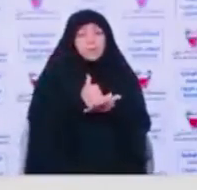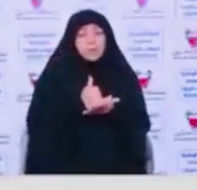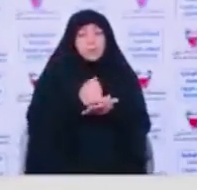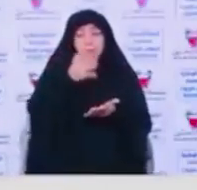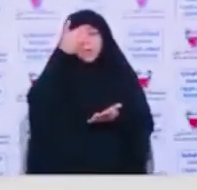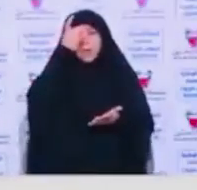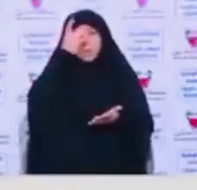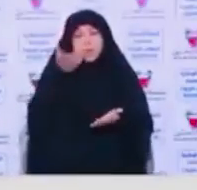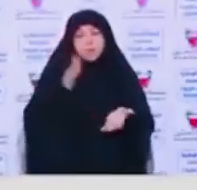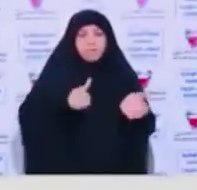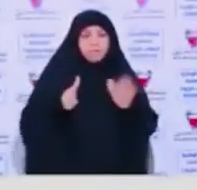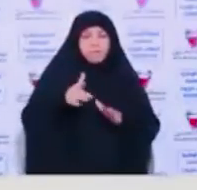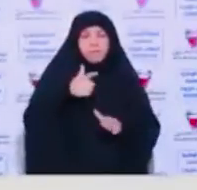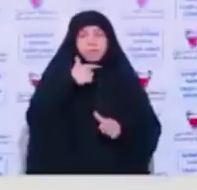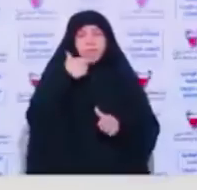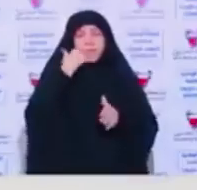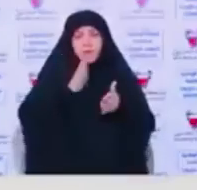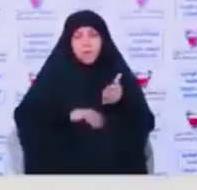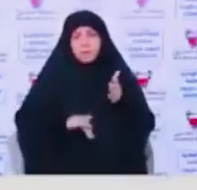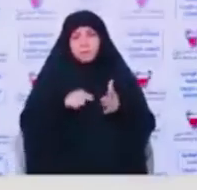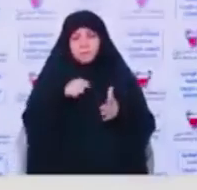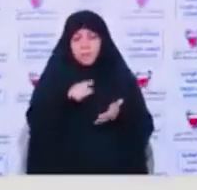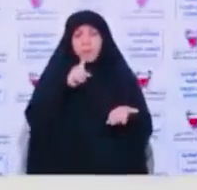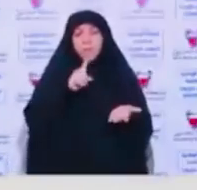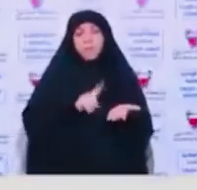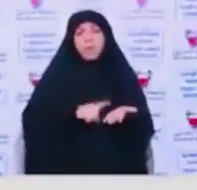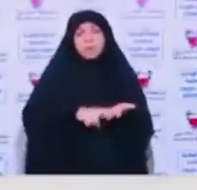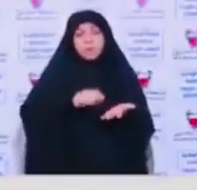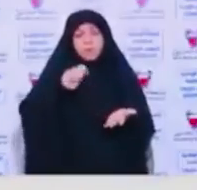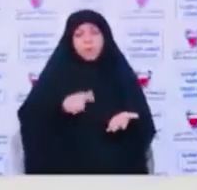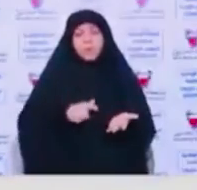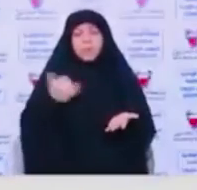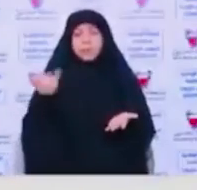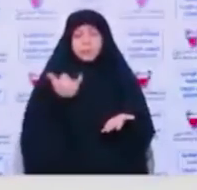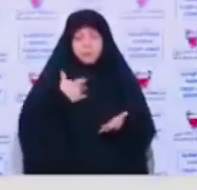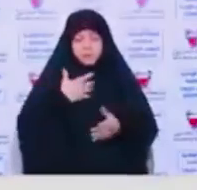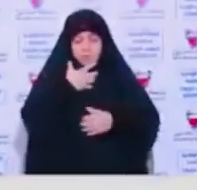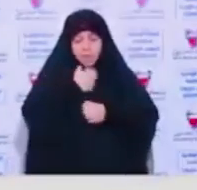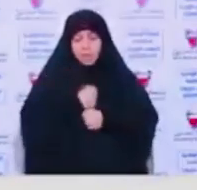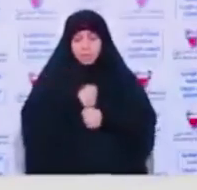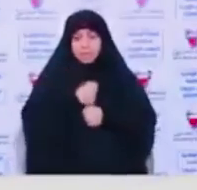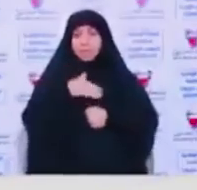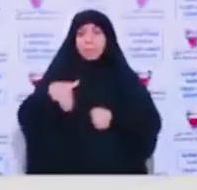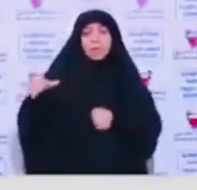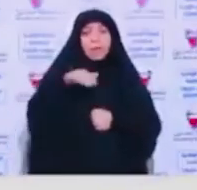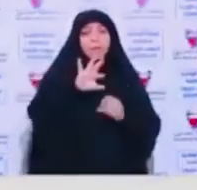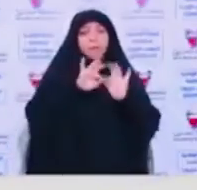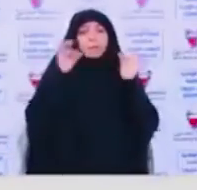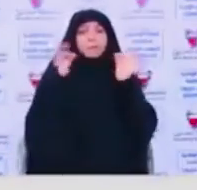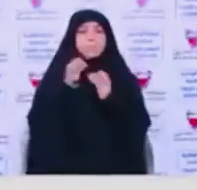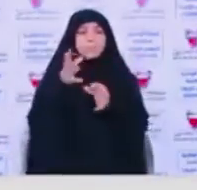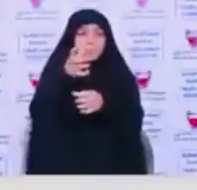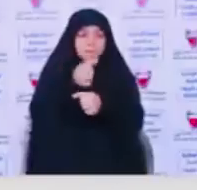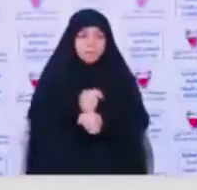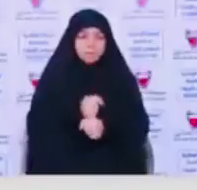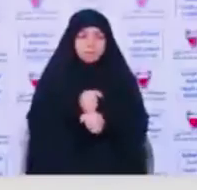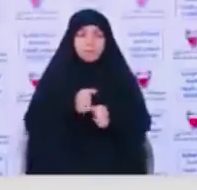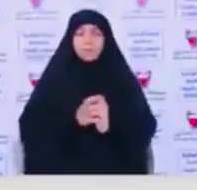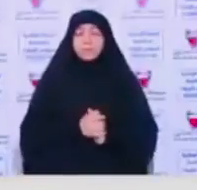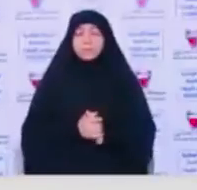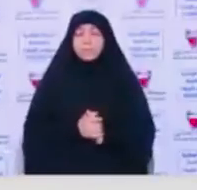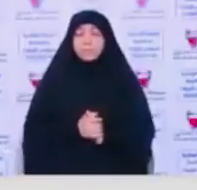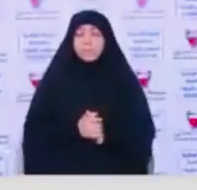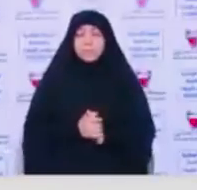الوفيات. فهو أتوقع بيكون واجب علينا، واجب وطني وحماية لك ولأسرتك ولمجتمعك. أكرر